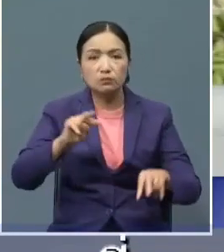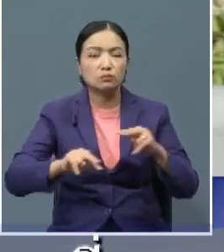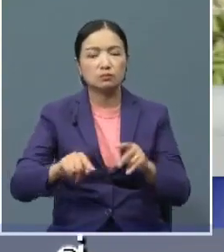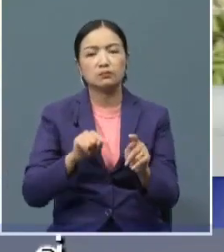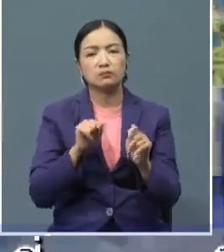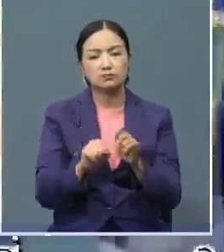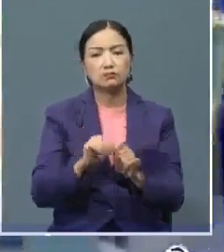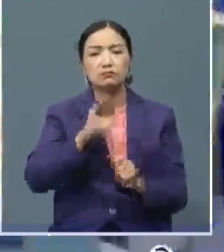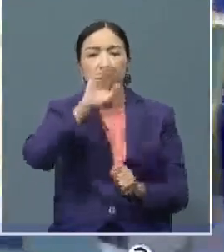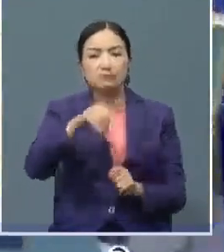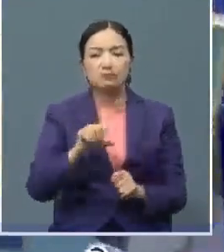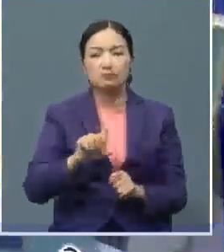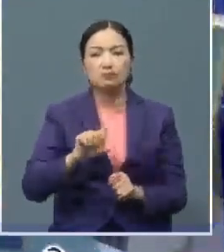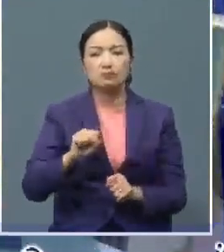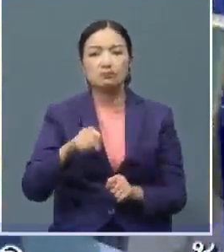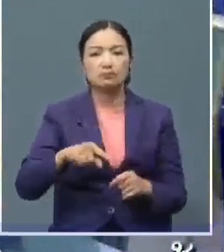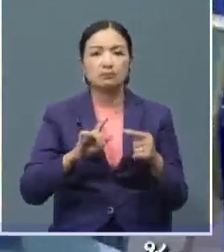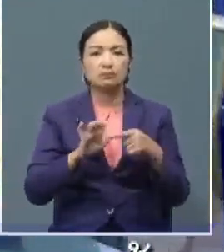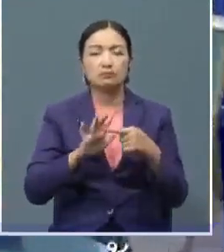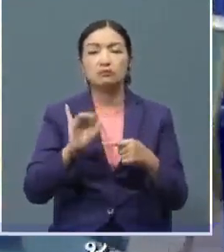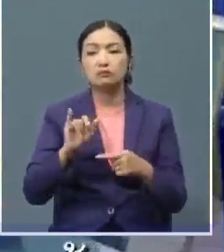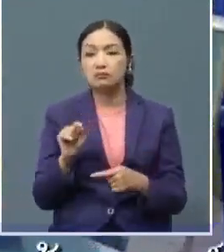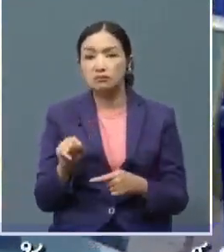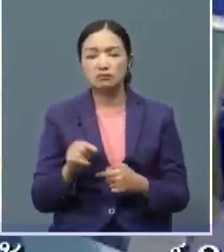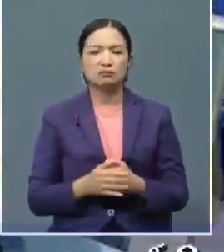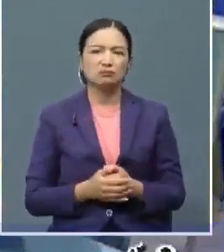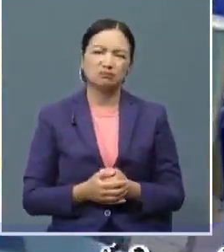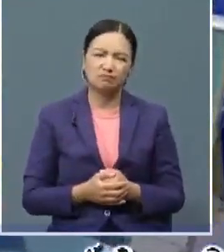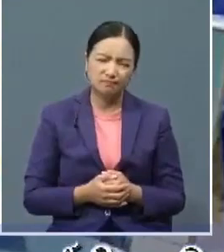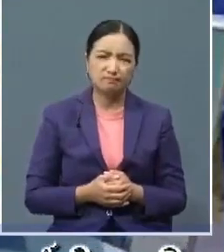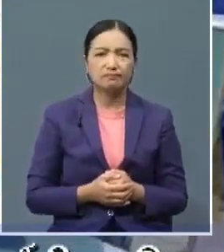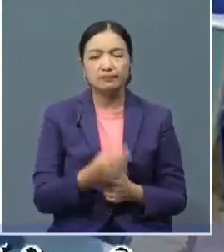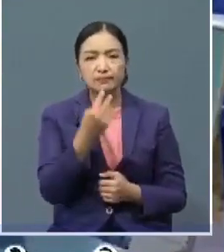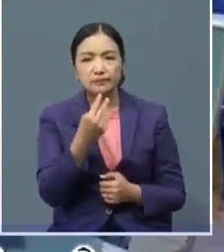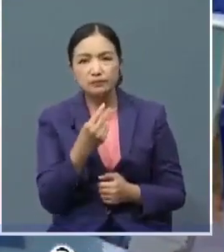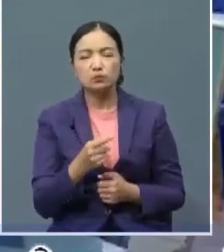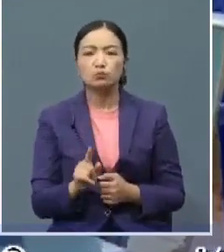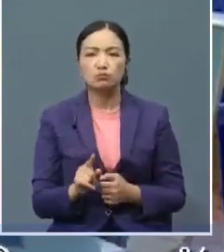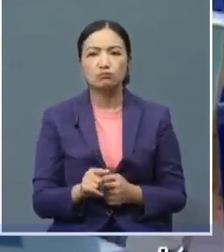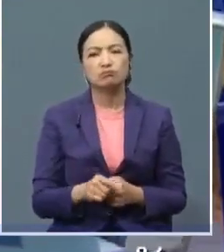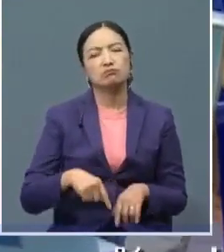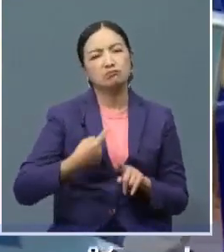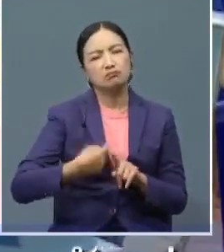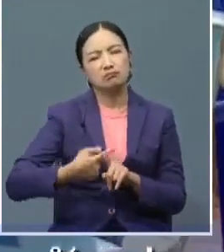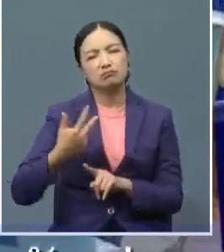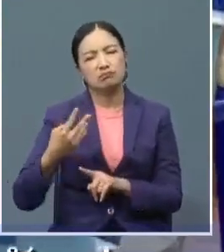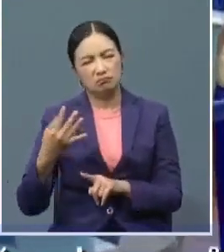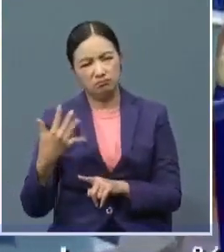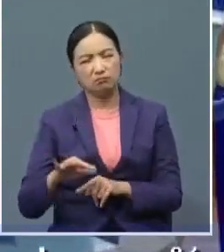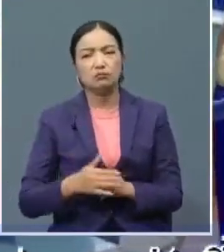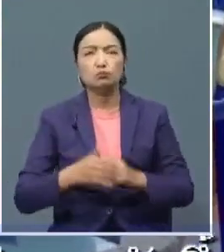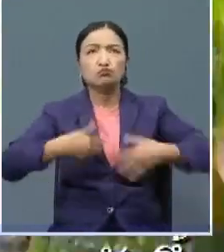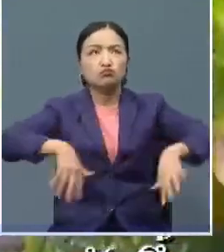ที่ตำบลช้างซ้ายอำเภอกาญจนดิษของที่นี่เนี่ยฮะไพแล้งเขาเจอกันเขาอยู่ด้วยกันมา3-4เดือนแล้วครับ